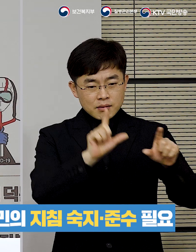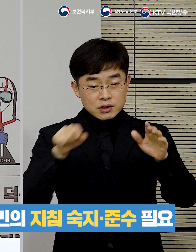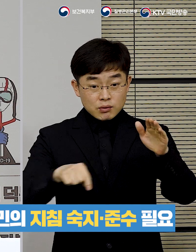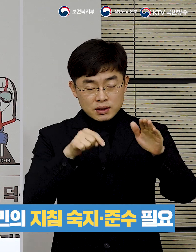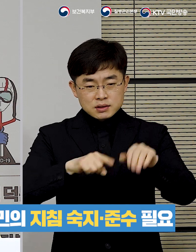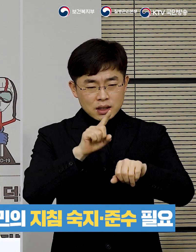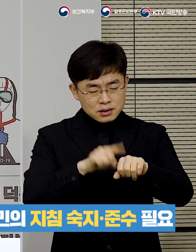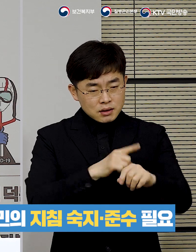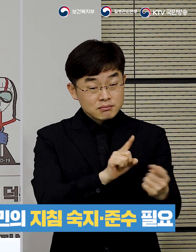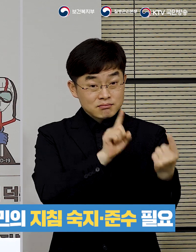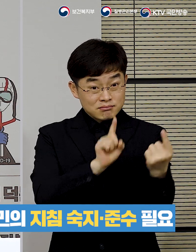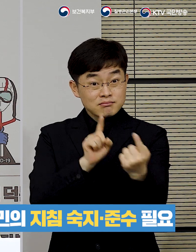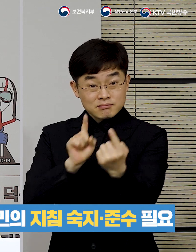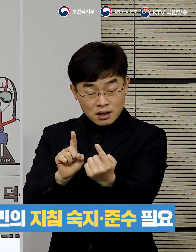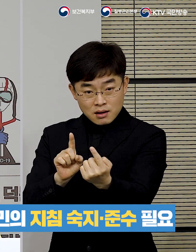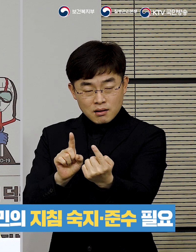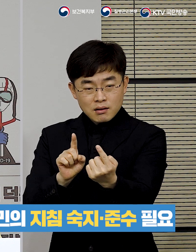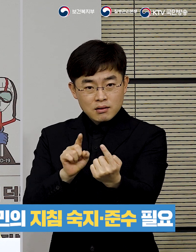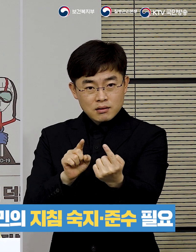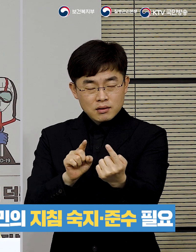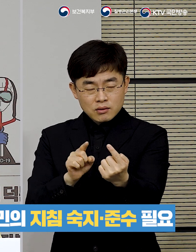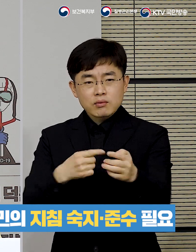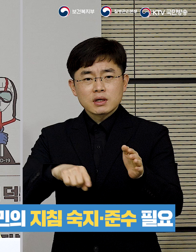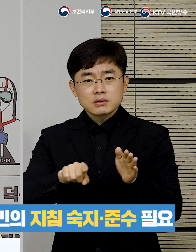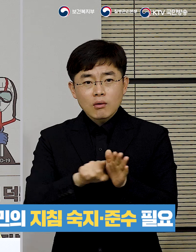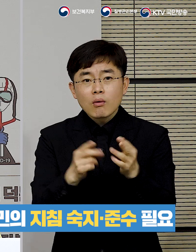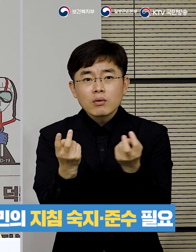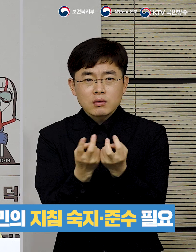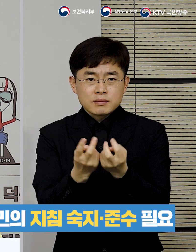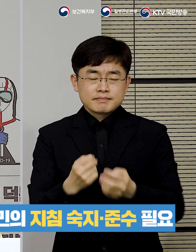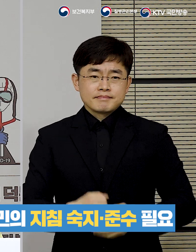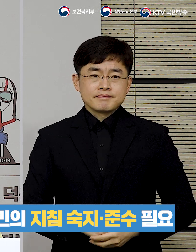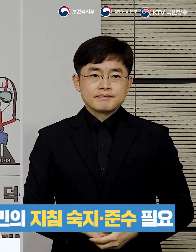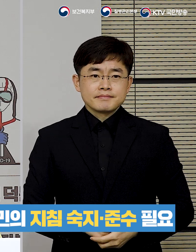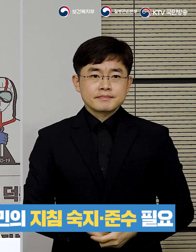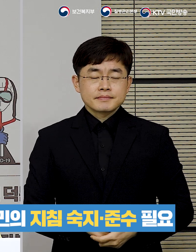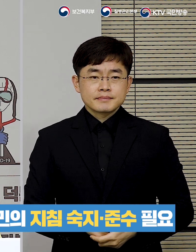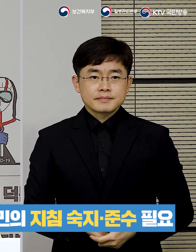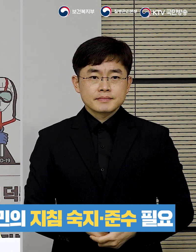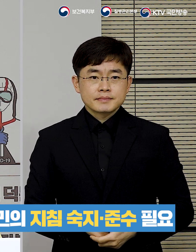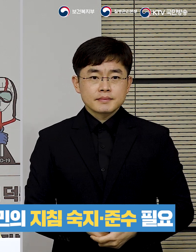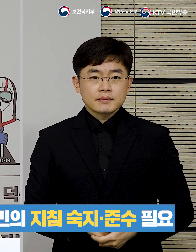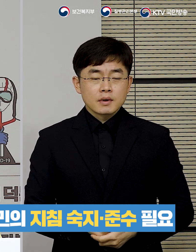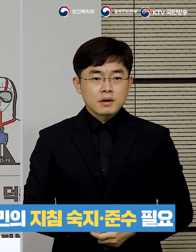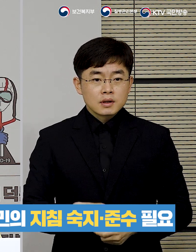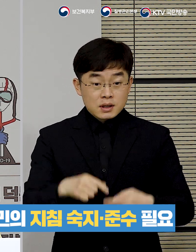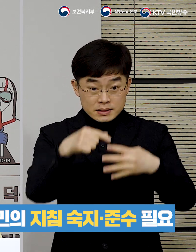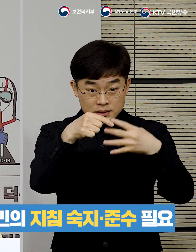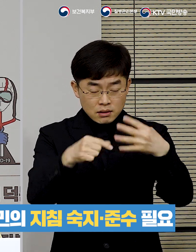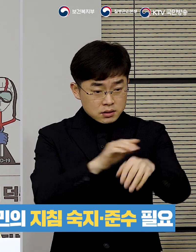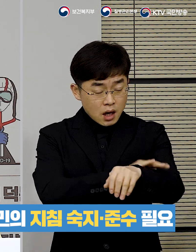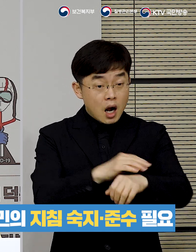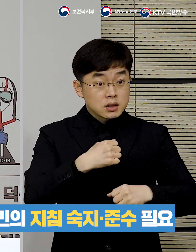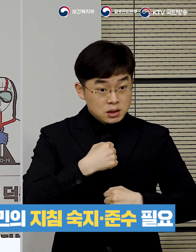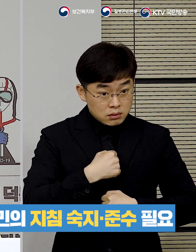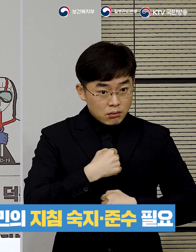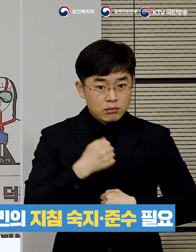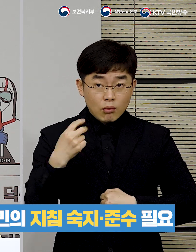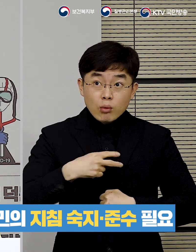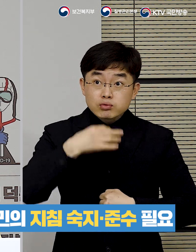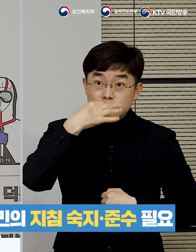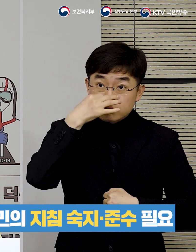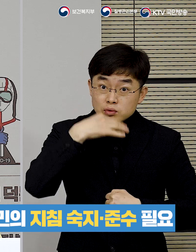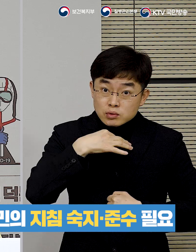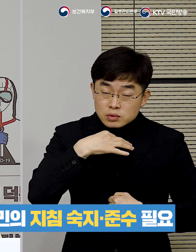생활 방역 내지는 생활 속 거리두기의 정착을 위해서는 우선 지킬 수 있으면서도 효과를 담보할